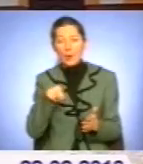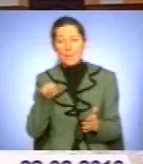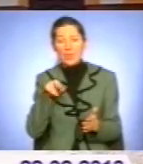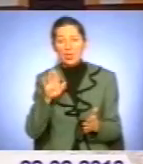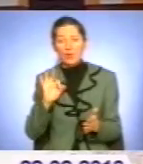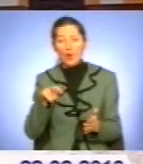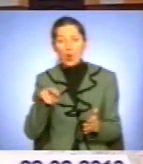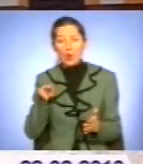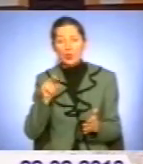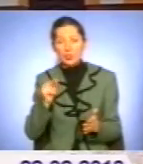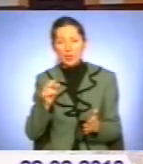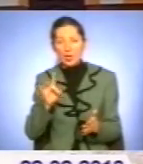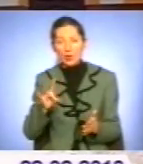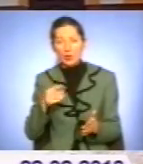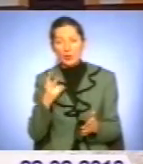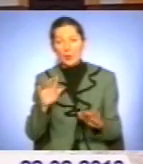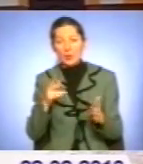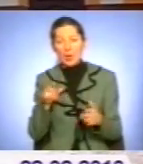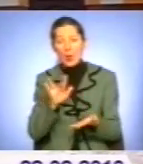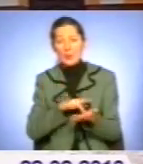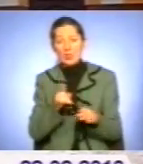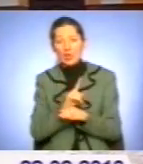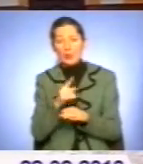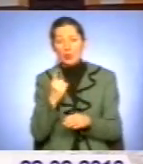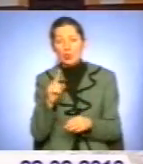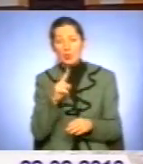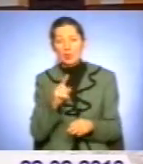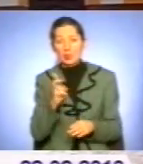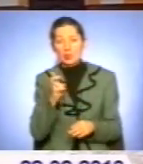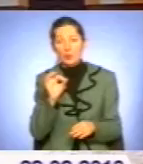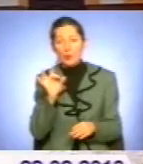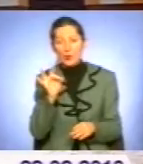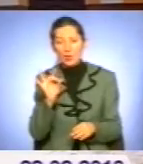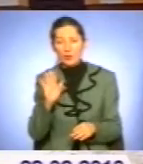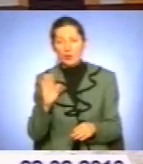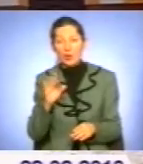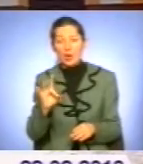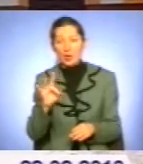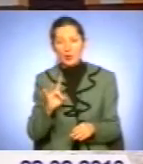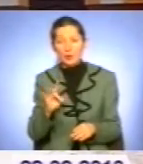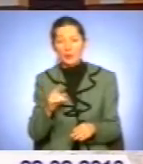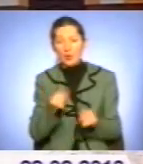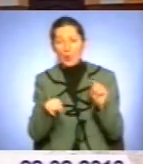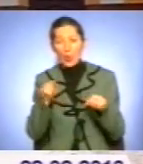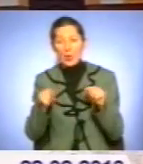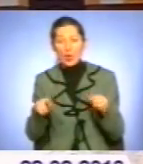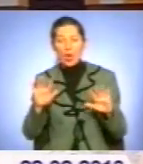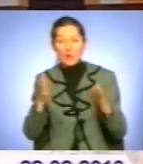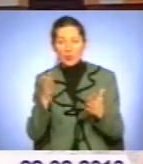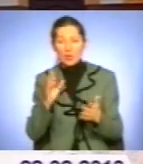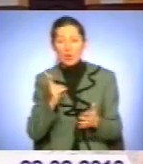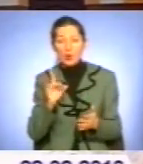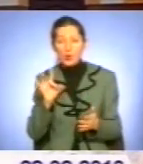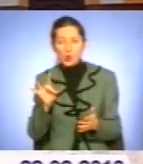районі, 2 випадки в місті Тернополі, 1 в Зборівському районі. Тобто поодинокі випадки